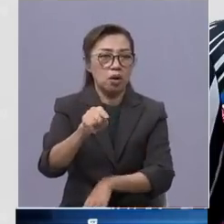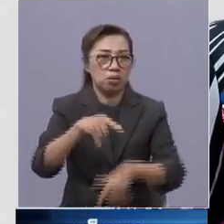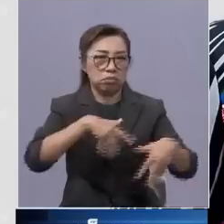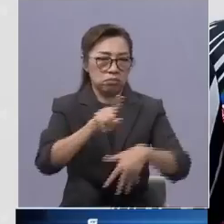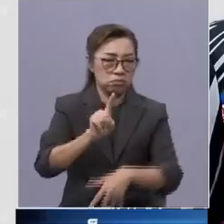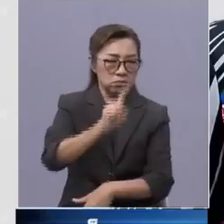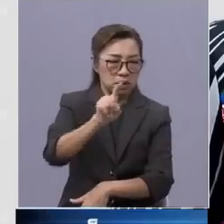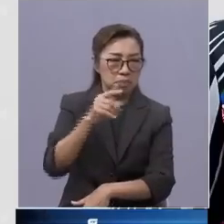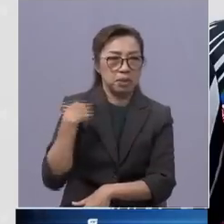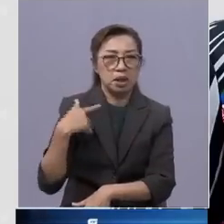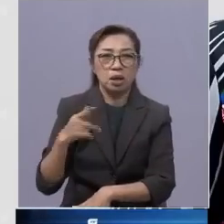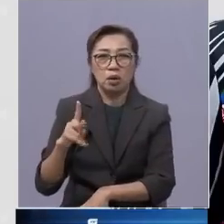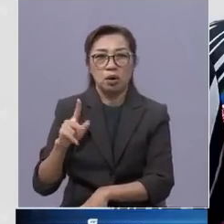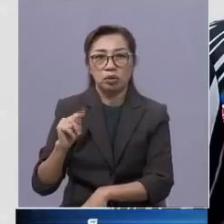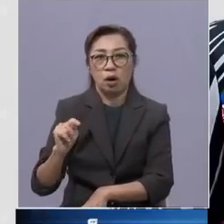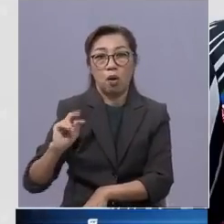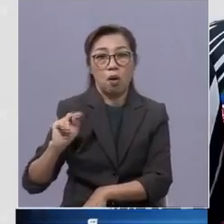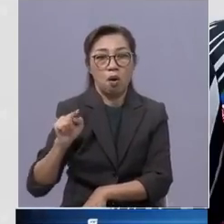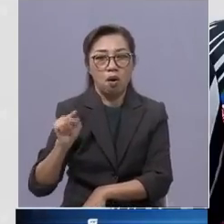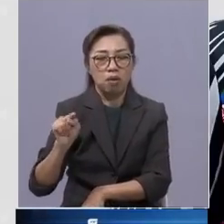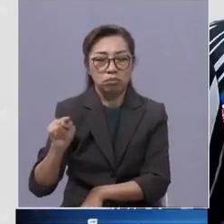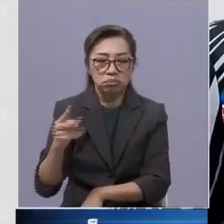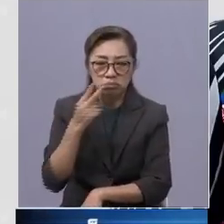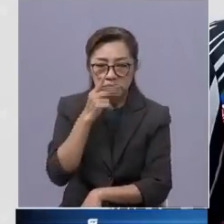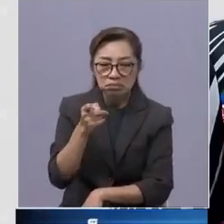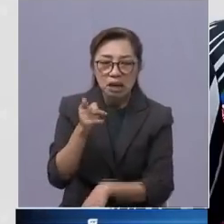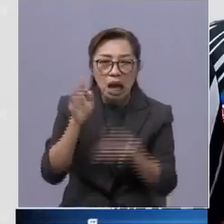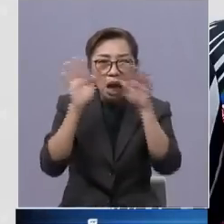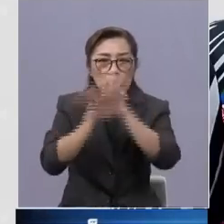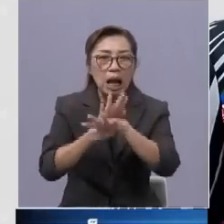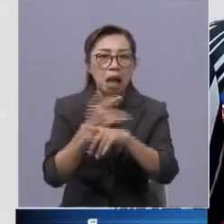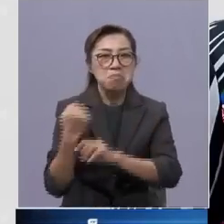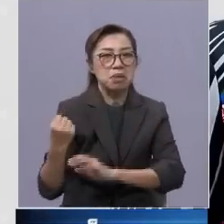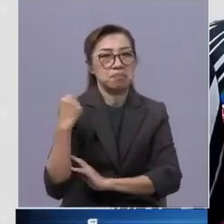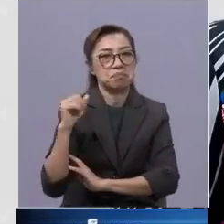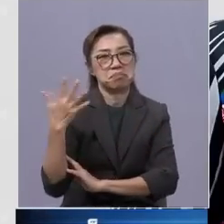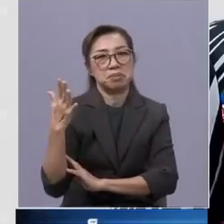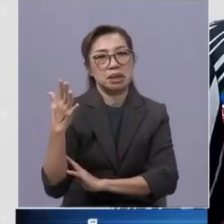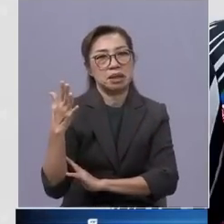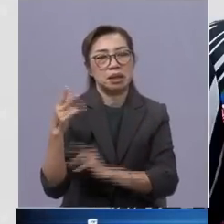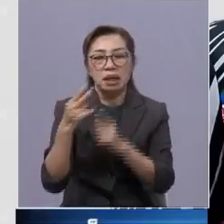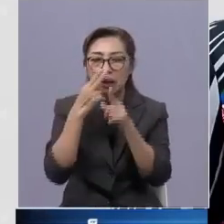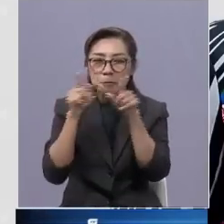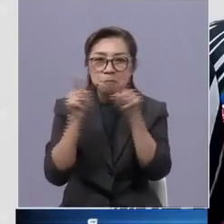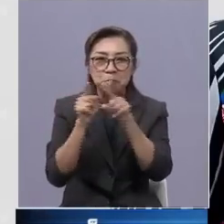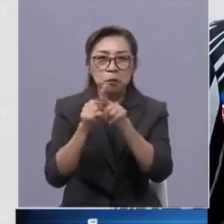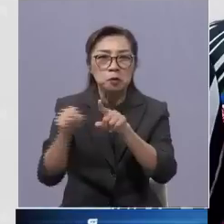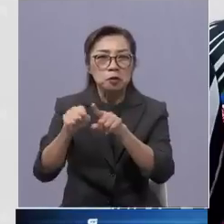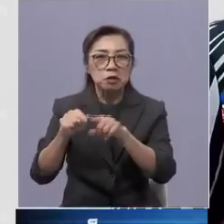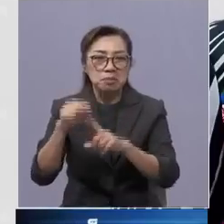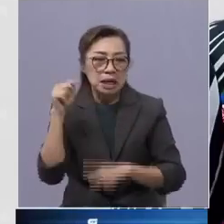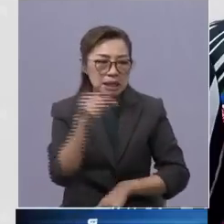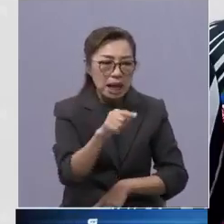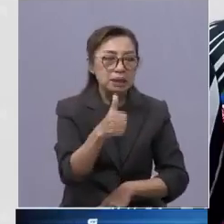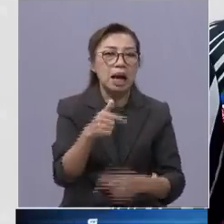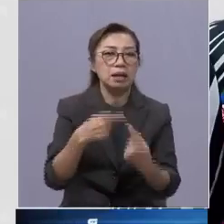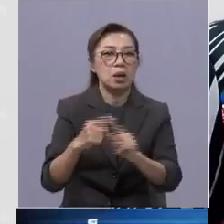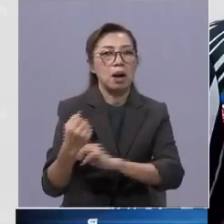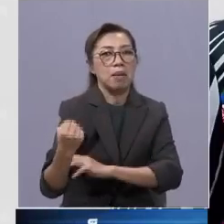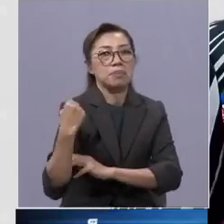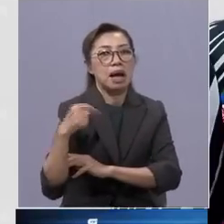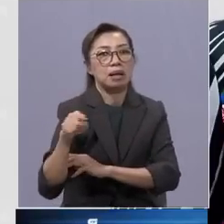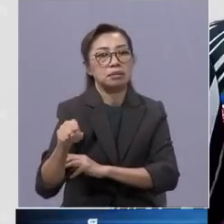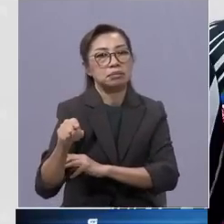ส่วน2องค์กรหลังก็คือถูกมองว่าเป็นแค่เสือกระดาษคืออาจจะเป็นเสือแต่ว่ามีเขี้ยวจริงๆหรือเปล่าอันนี้